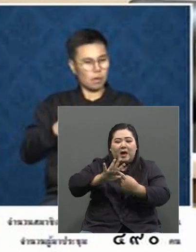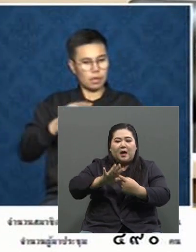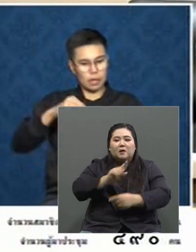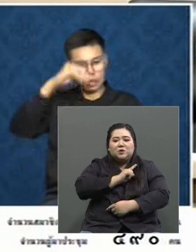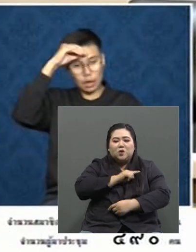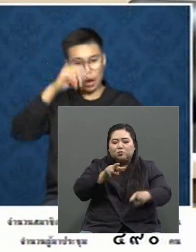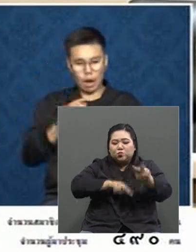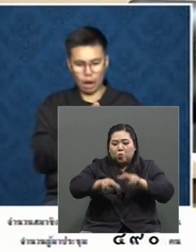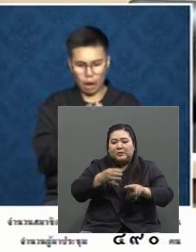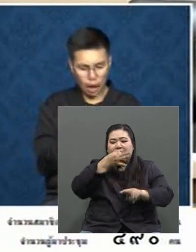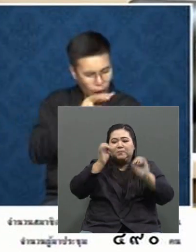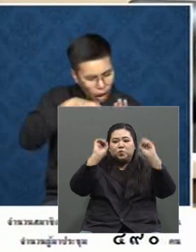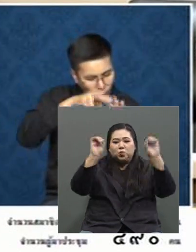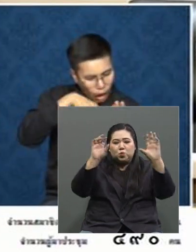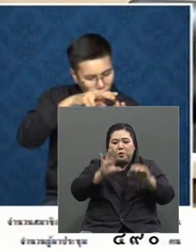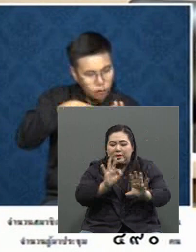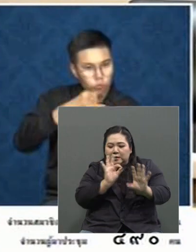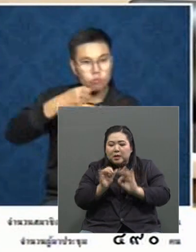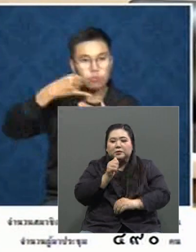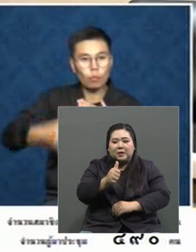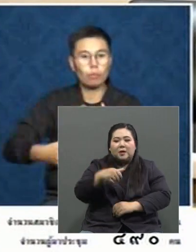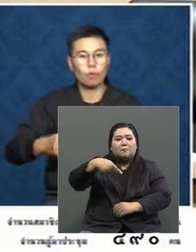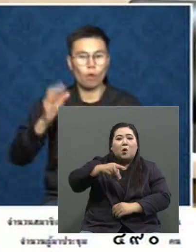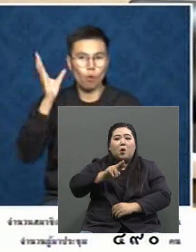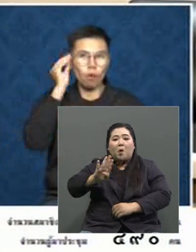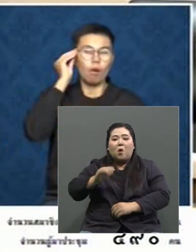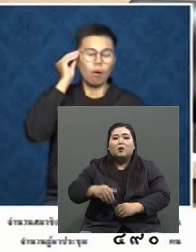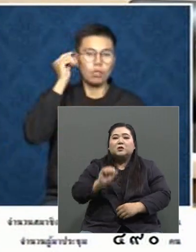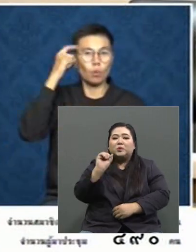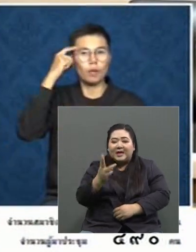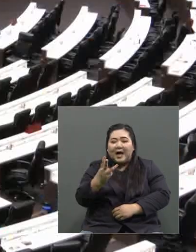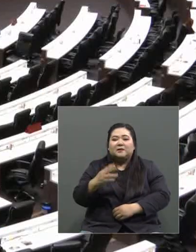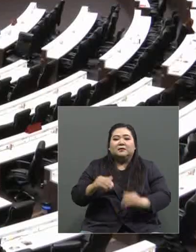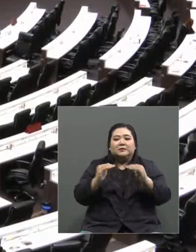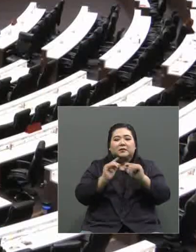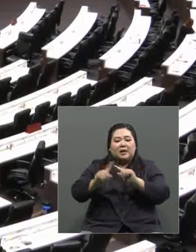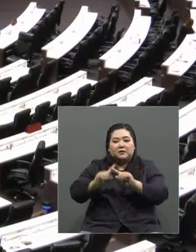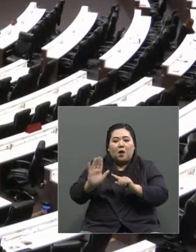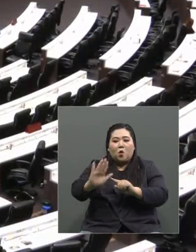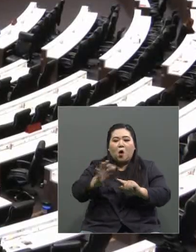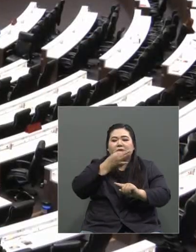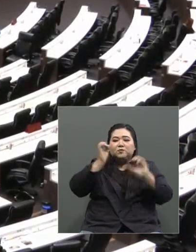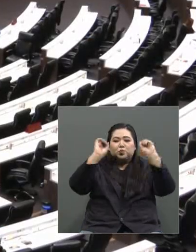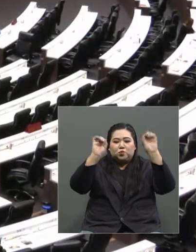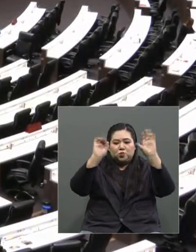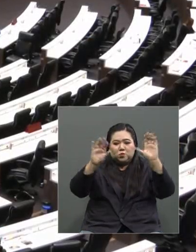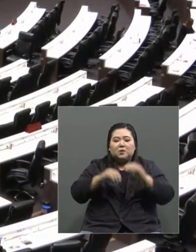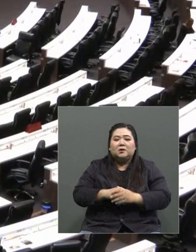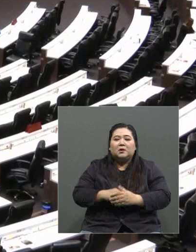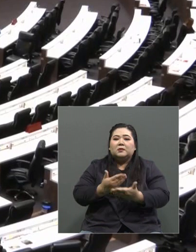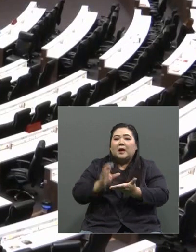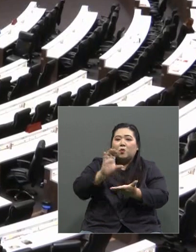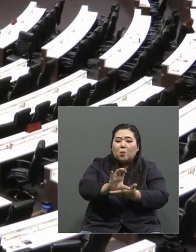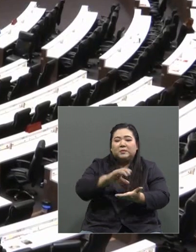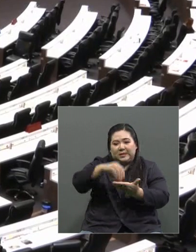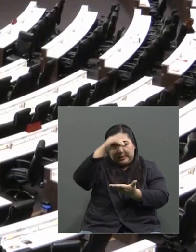ครูและให้มีพระราชบัญญัติสวัสดิการและสวัสดิภาพครูและบุคลากรทางการศึกษารวมถึงจัดงบประริมาณอาหารกลางวัน